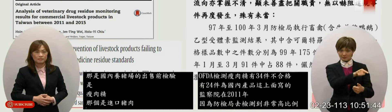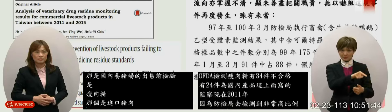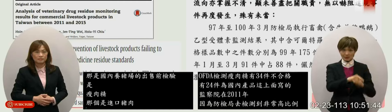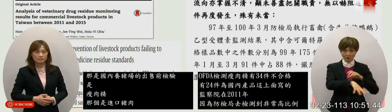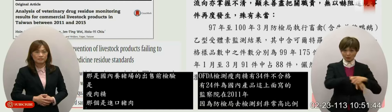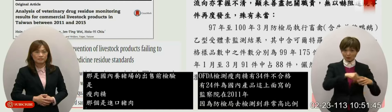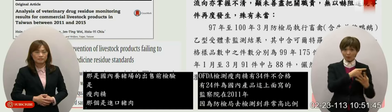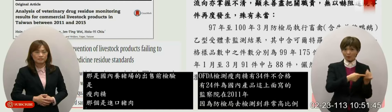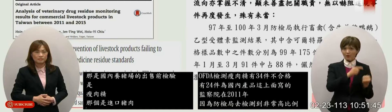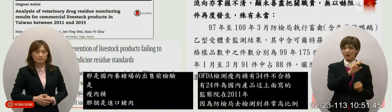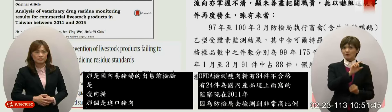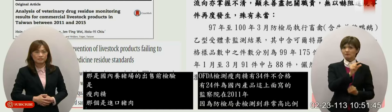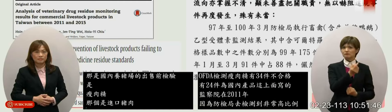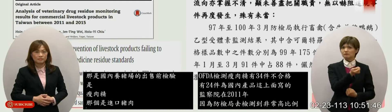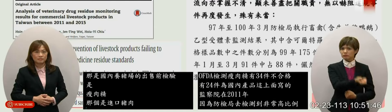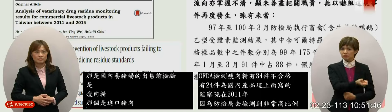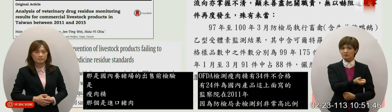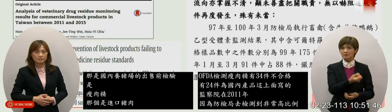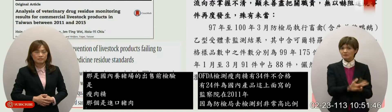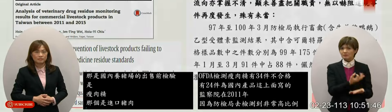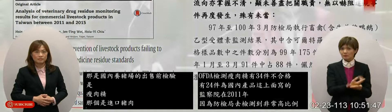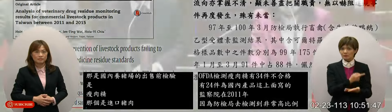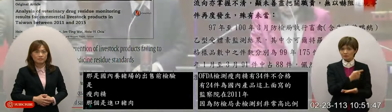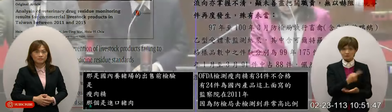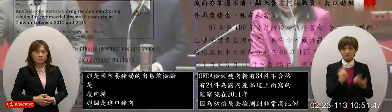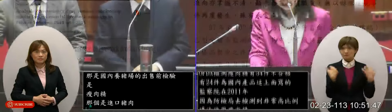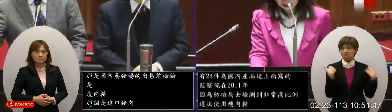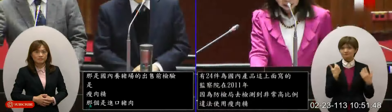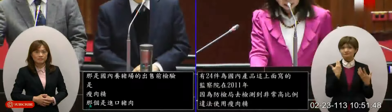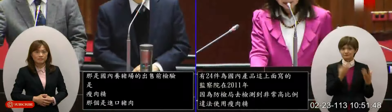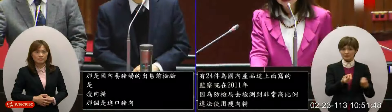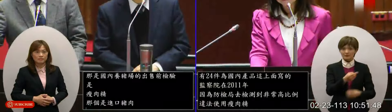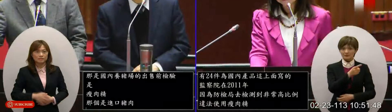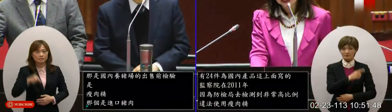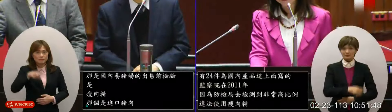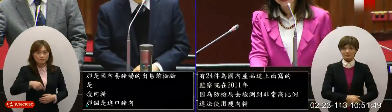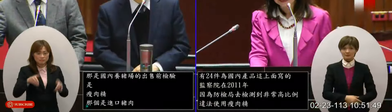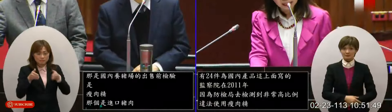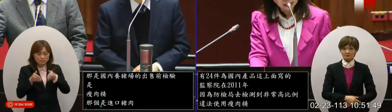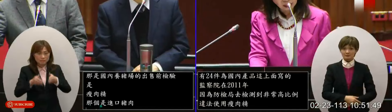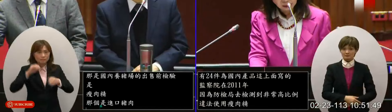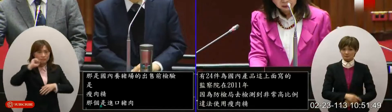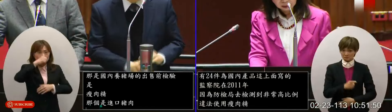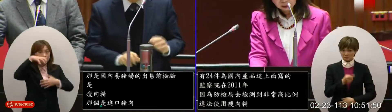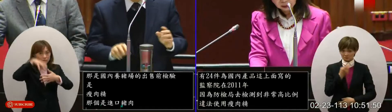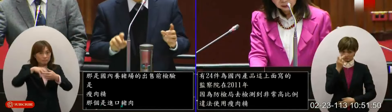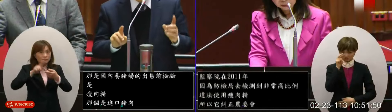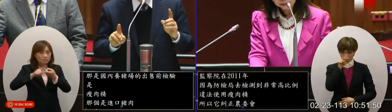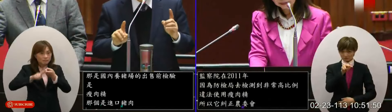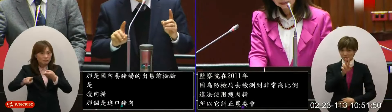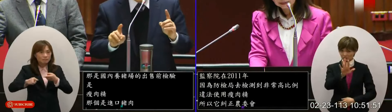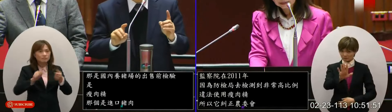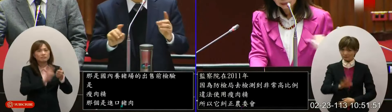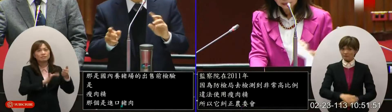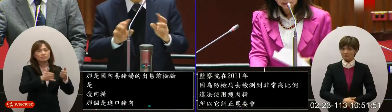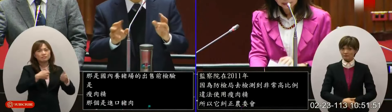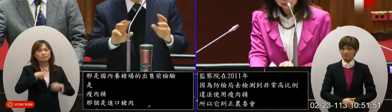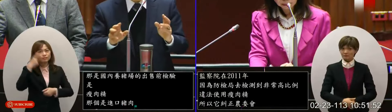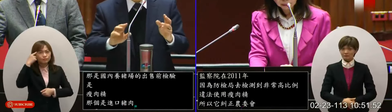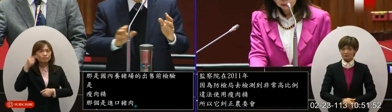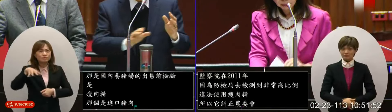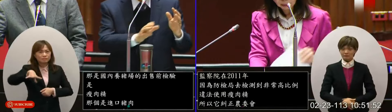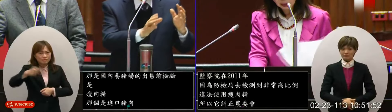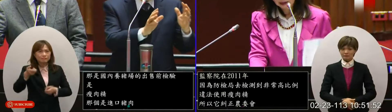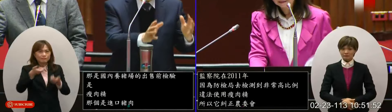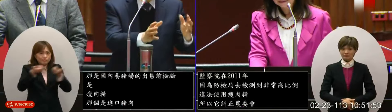善尽法官职责。院长，刚刚 这是国内的部分， 没让你看到。 我讲，我们先澄